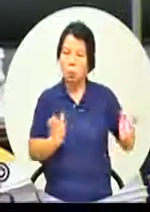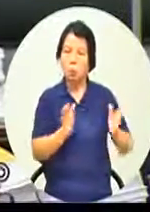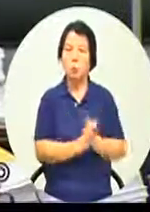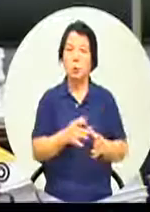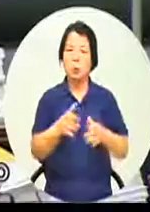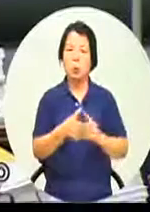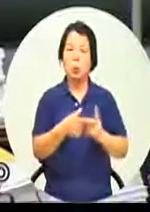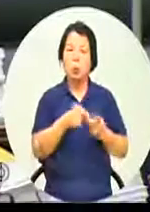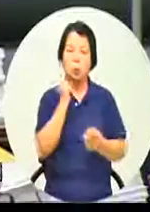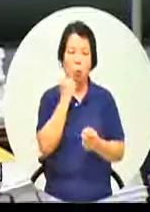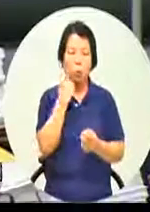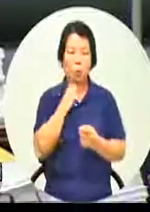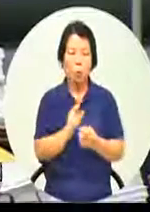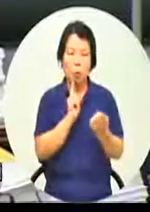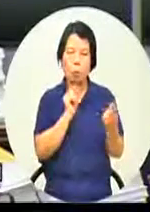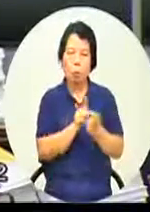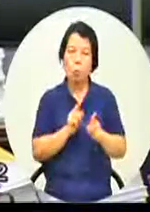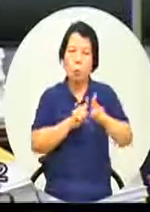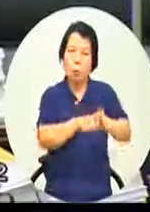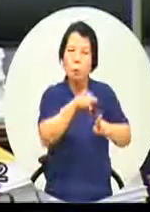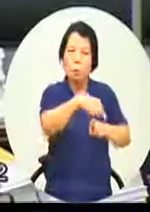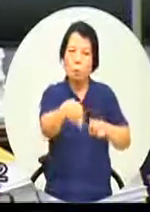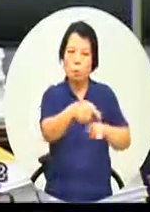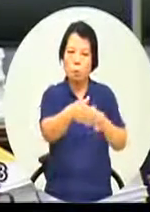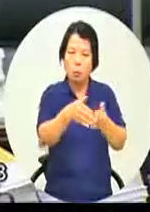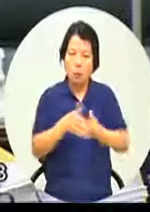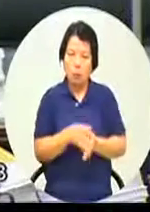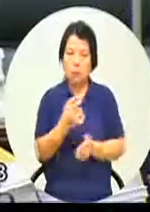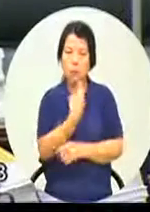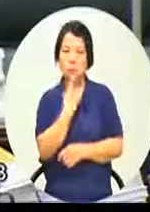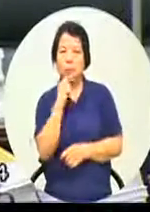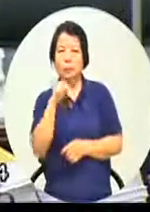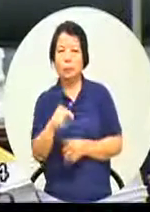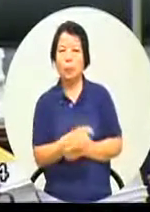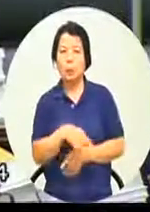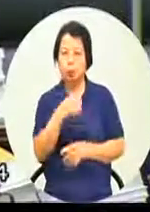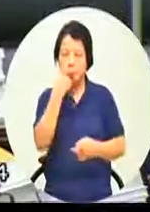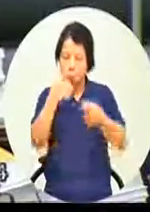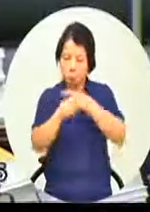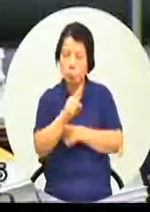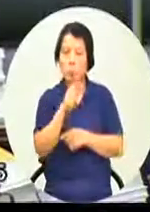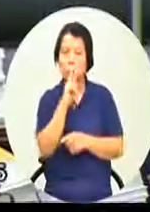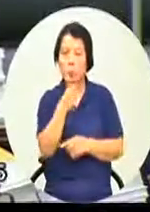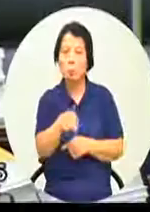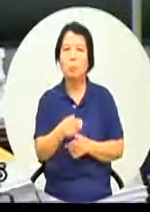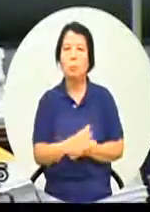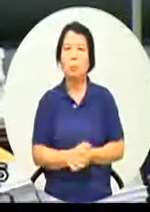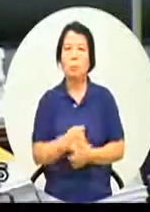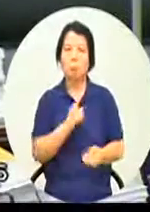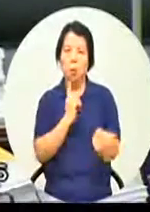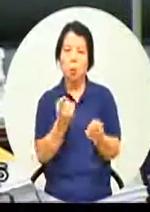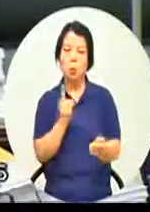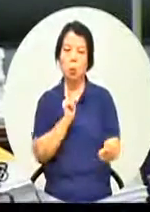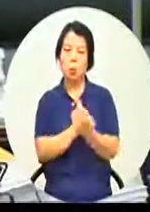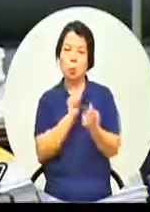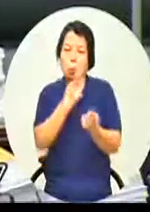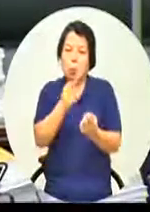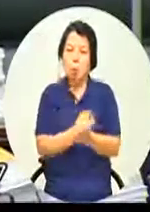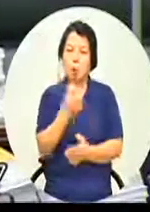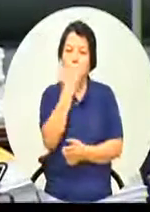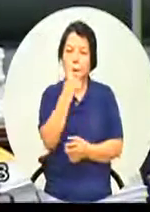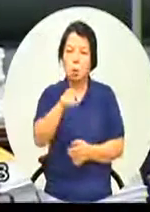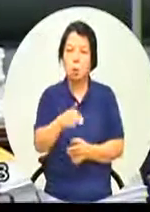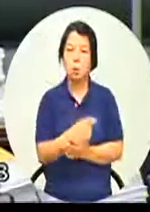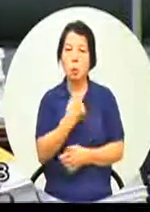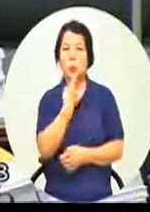站在一起。如果动保团体对我们有更多的质疑是误解的，甚至是对我的监督是产生